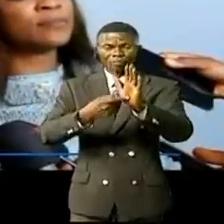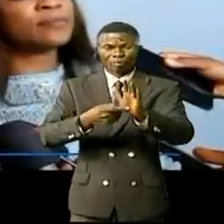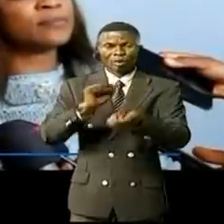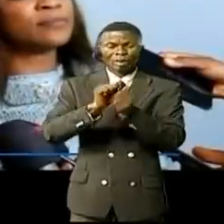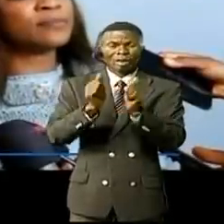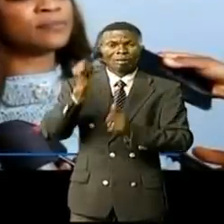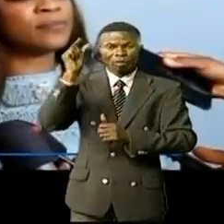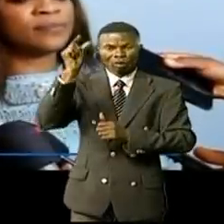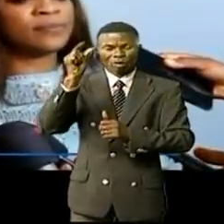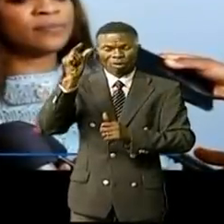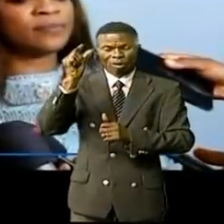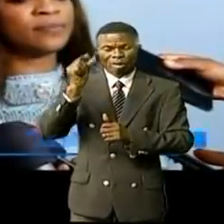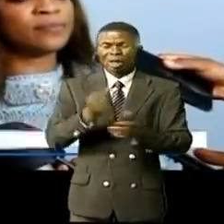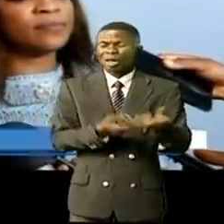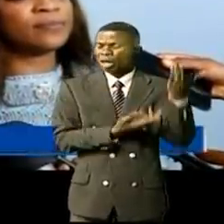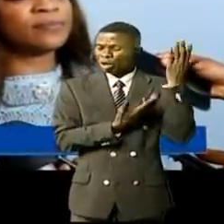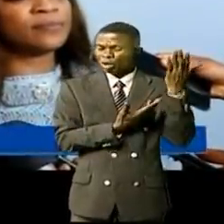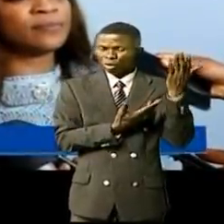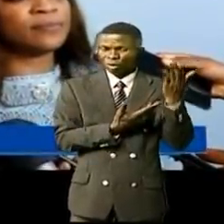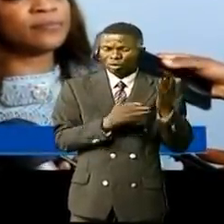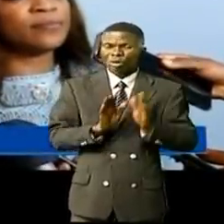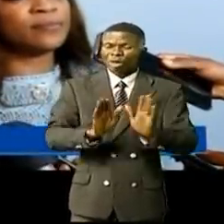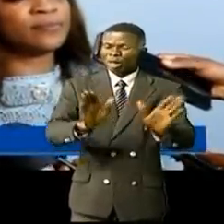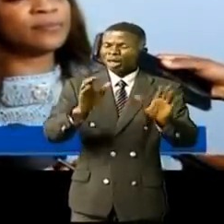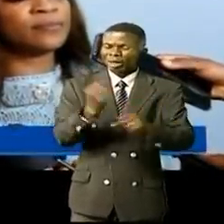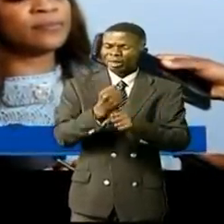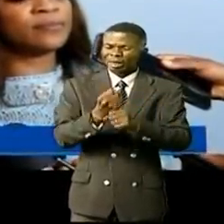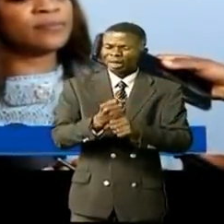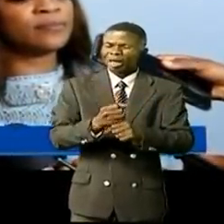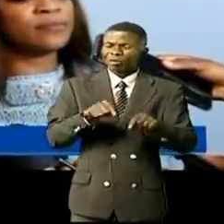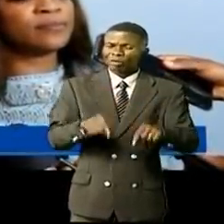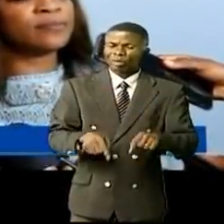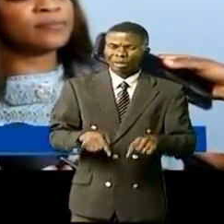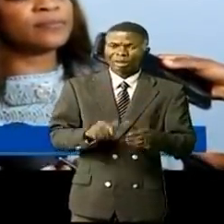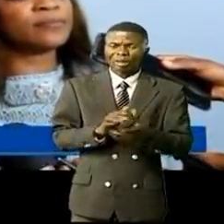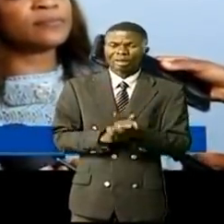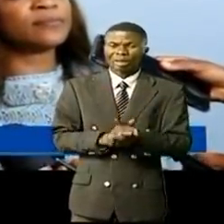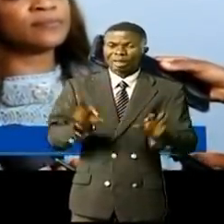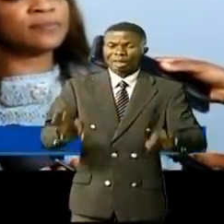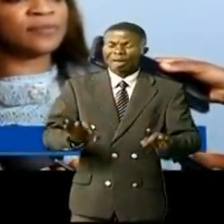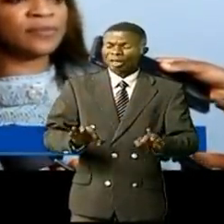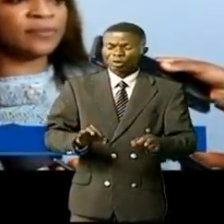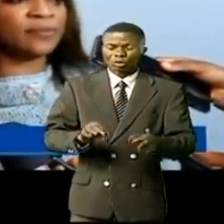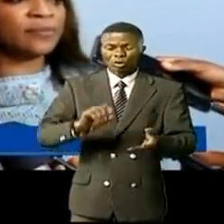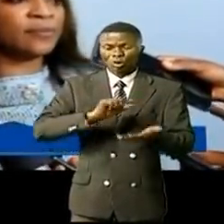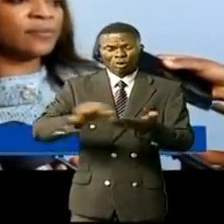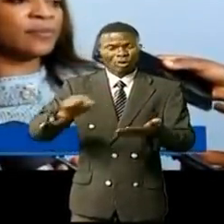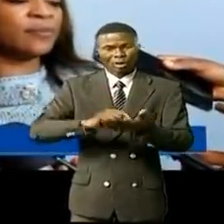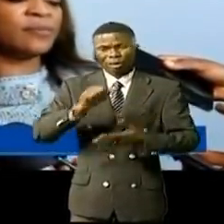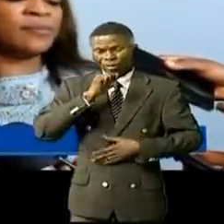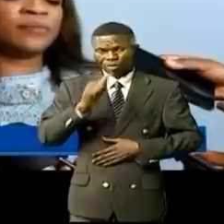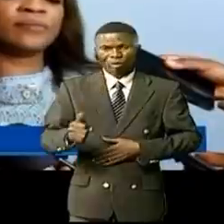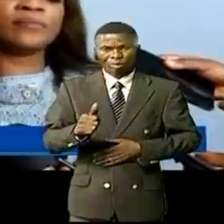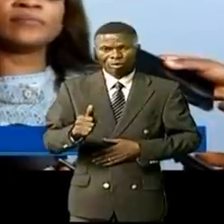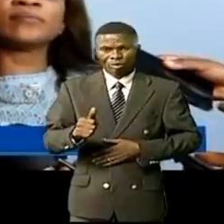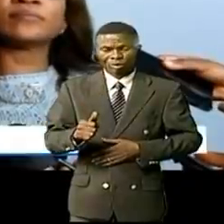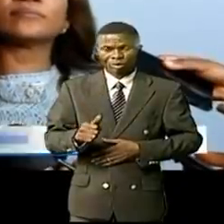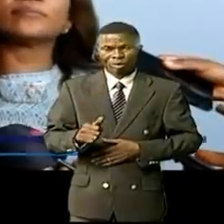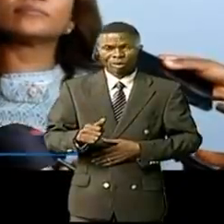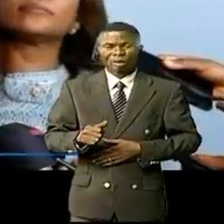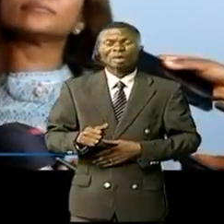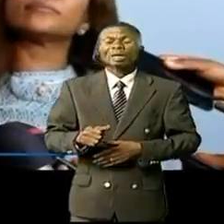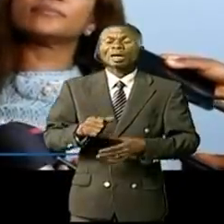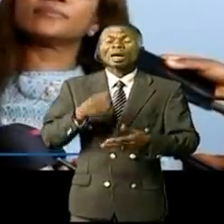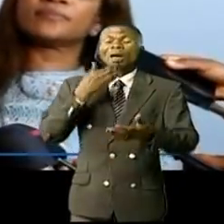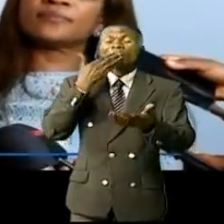minier a un visage humain. Il faut laisser une trace dans le sable, que le vent de l'histoire ne sera pas effacé. Et cette empreinte-là, c'est l'empreinte